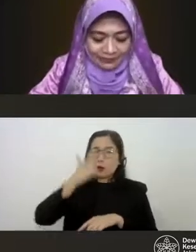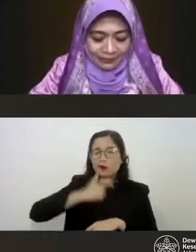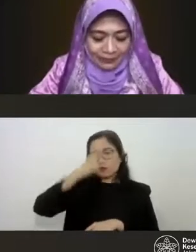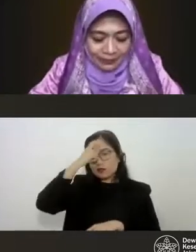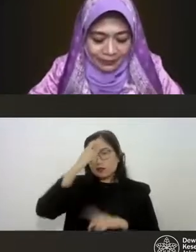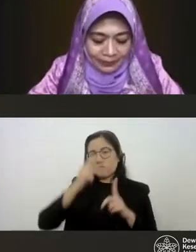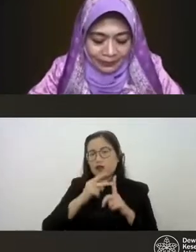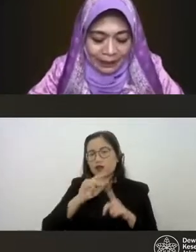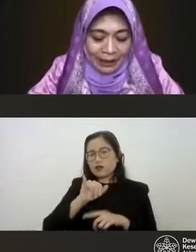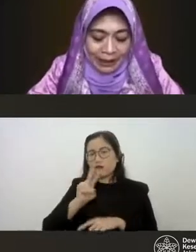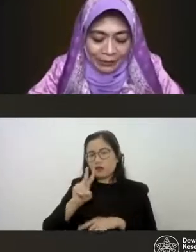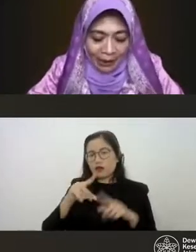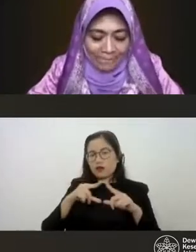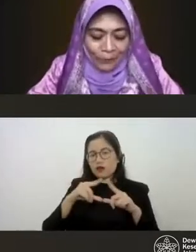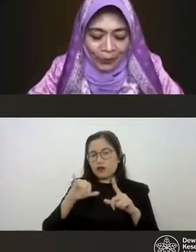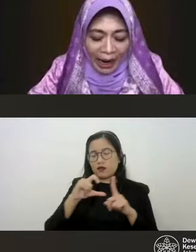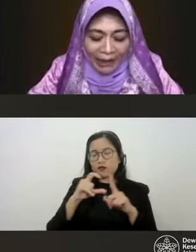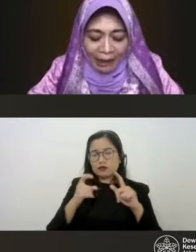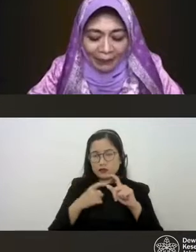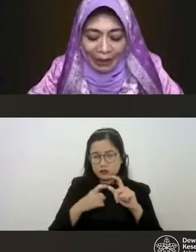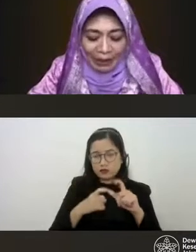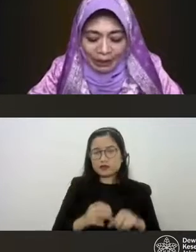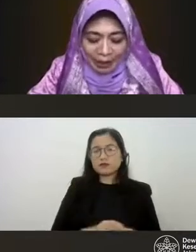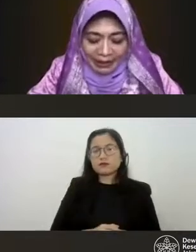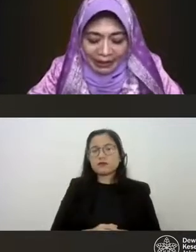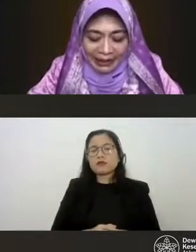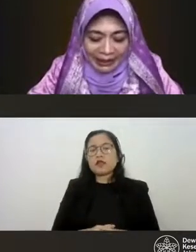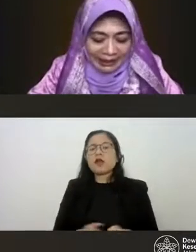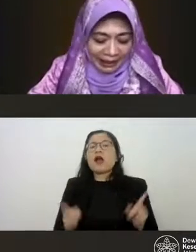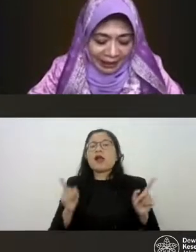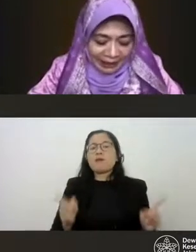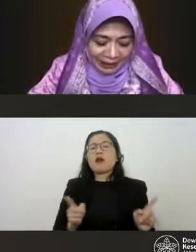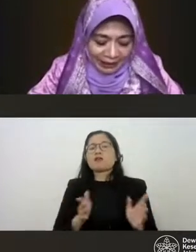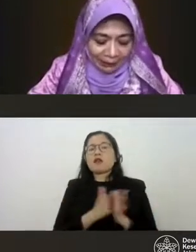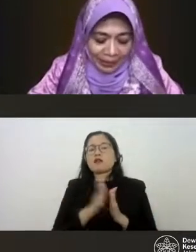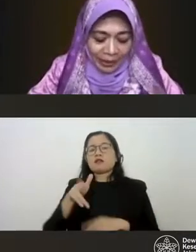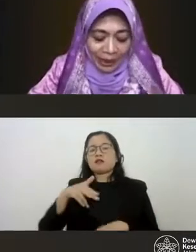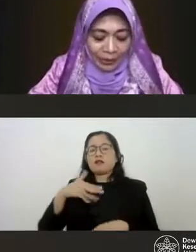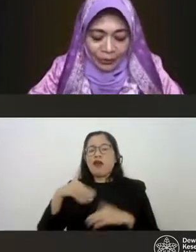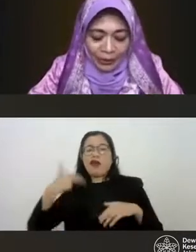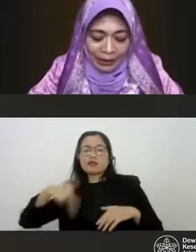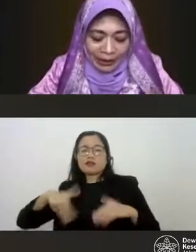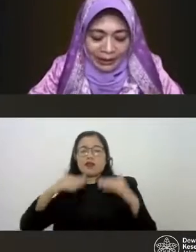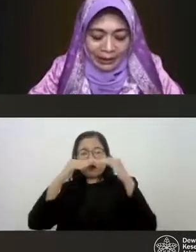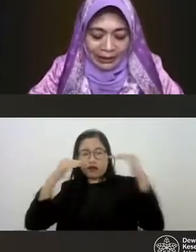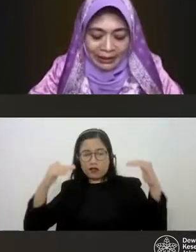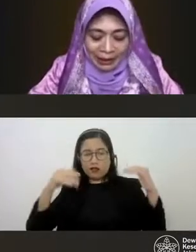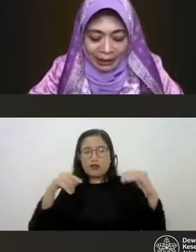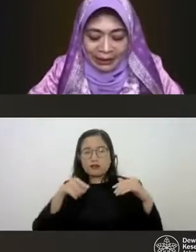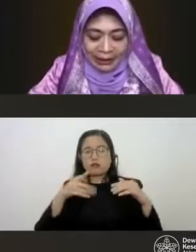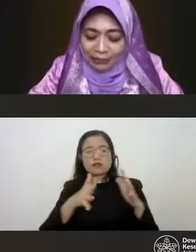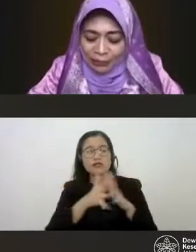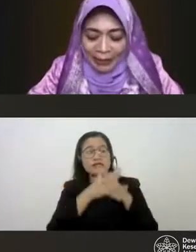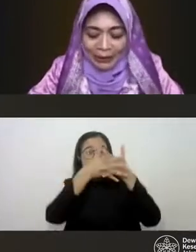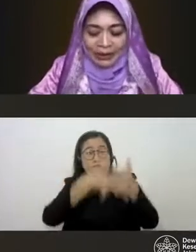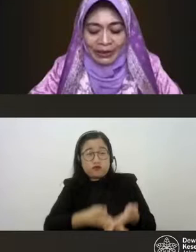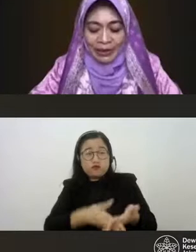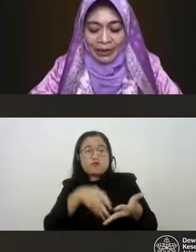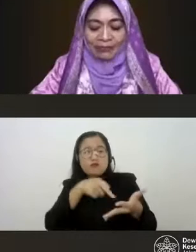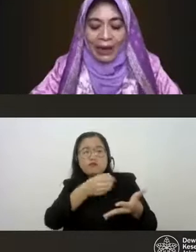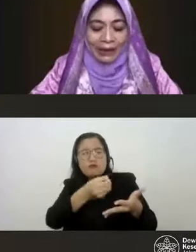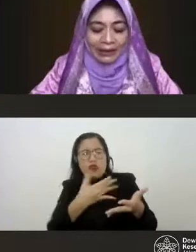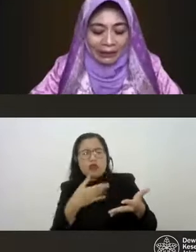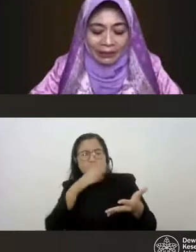seterusnya. Kedua, agama dan isu keadilan dan kesetaraan gender. Al-Quran menegaskan kesetaraan semua